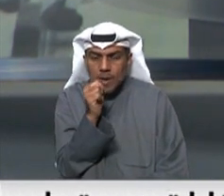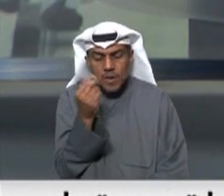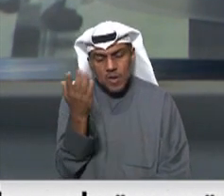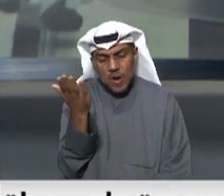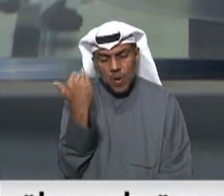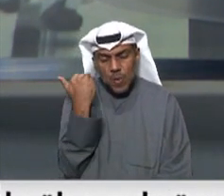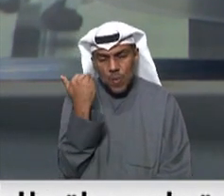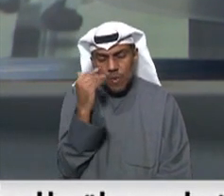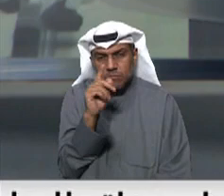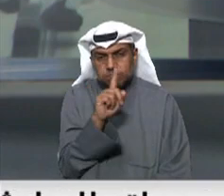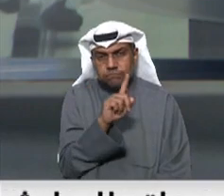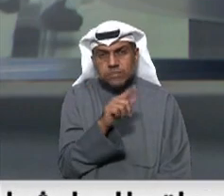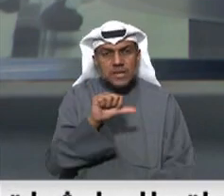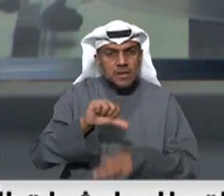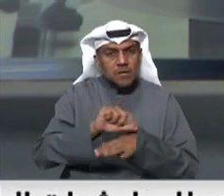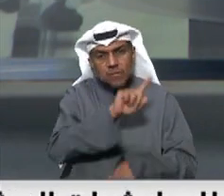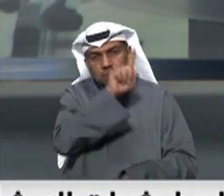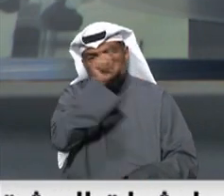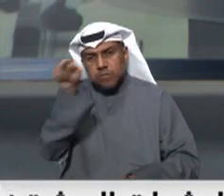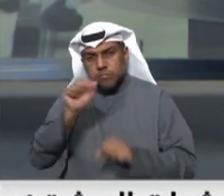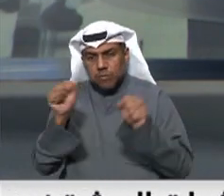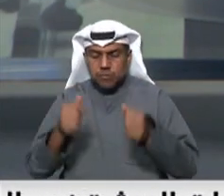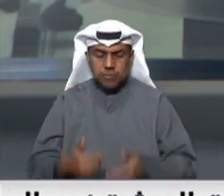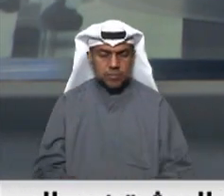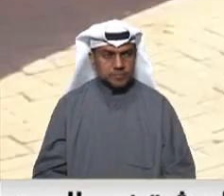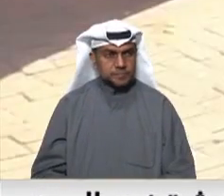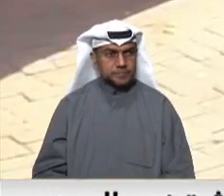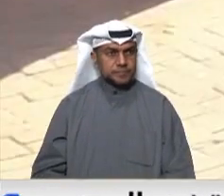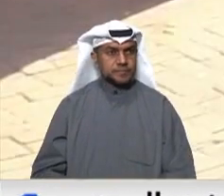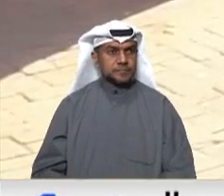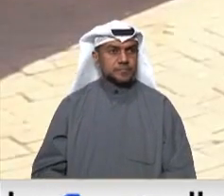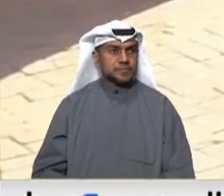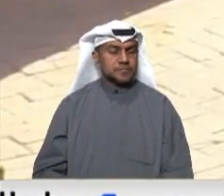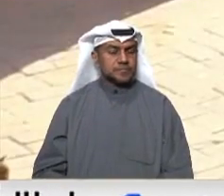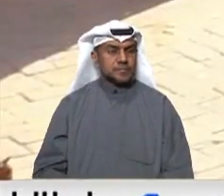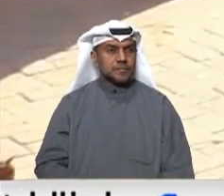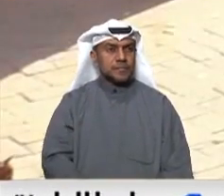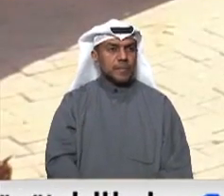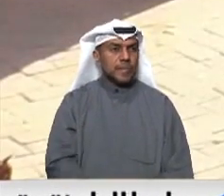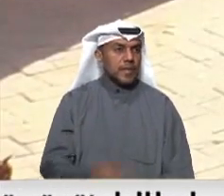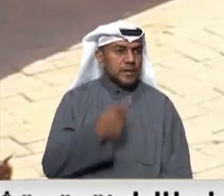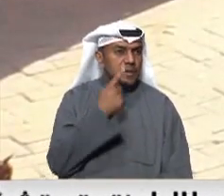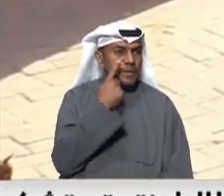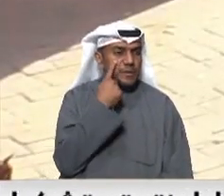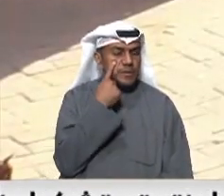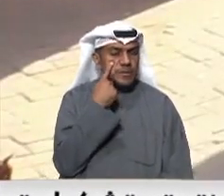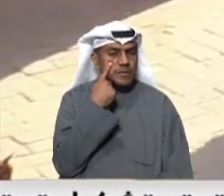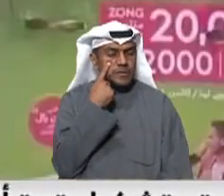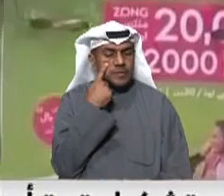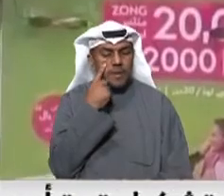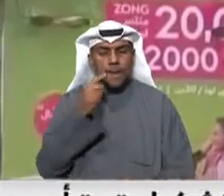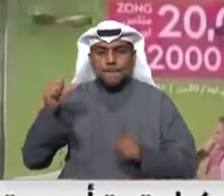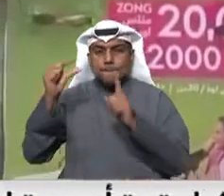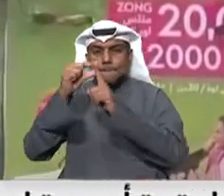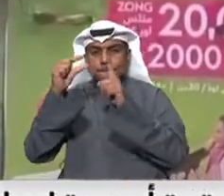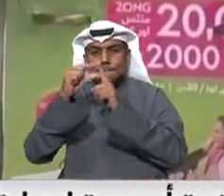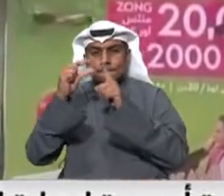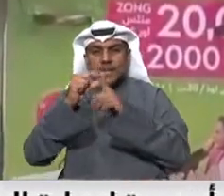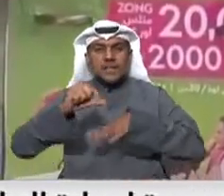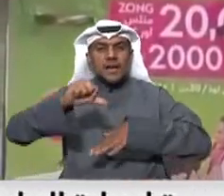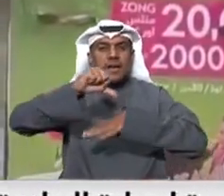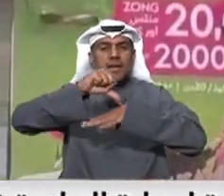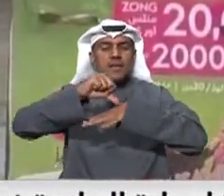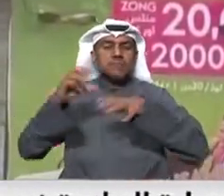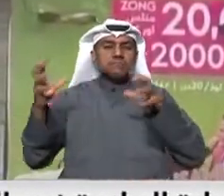ضربات داخل باكستان توتر متصاعد بين طهران واسلام ابد عقب